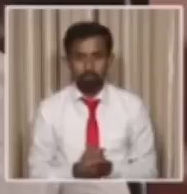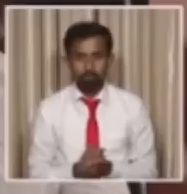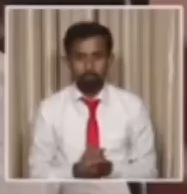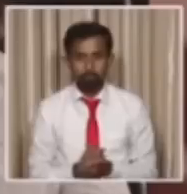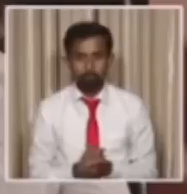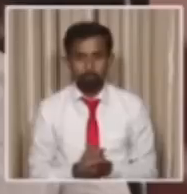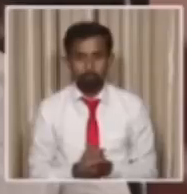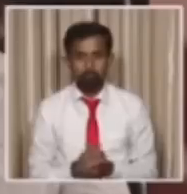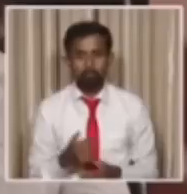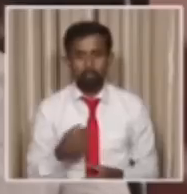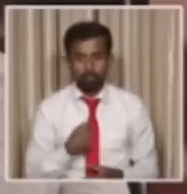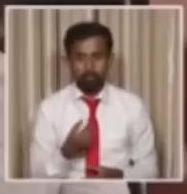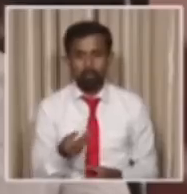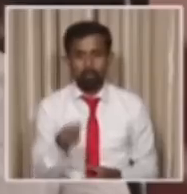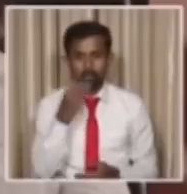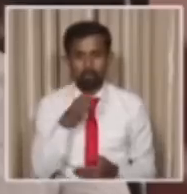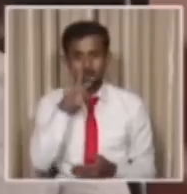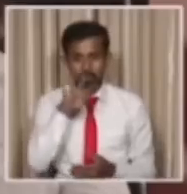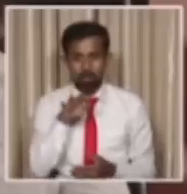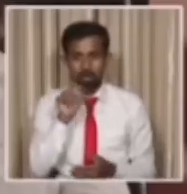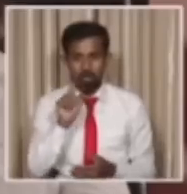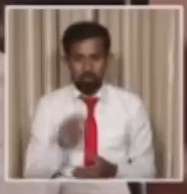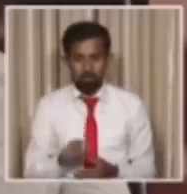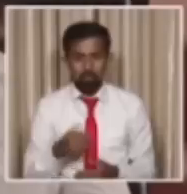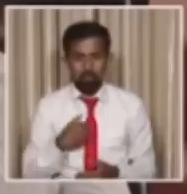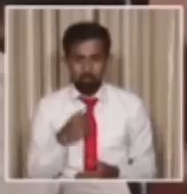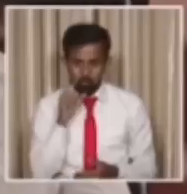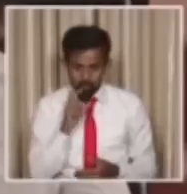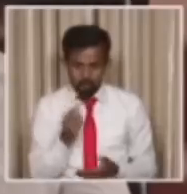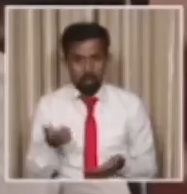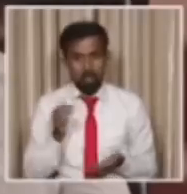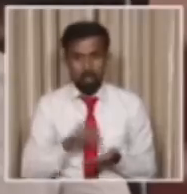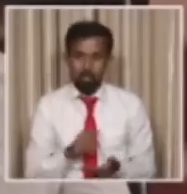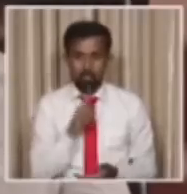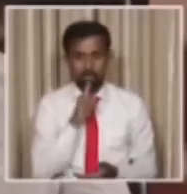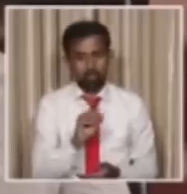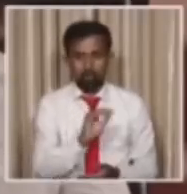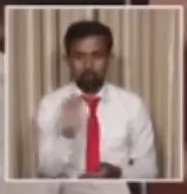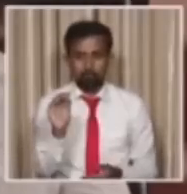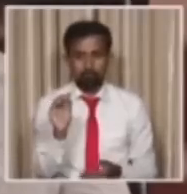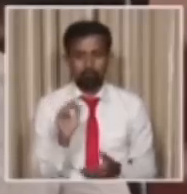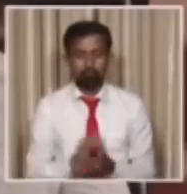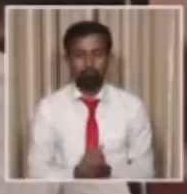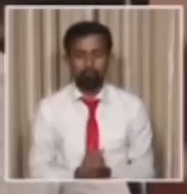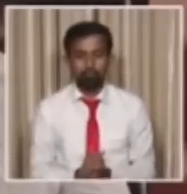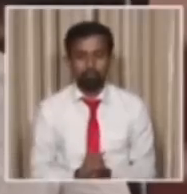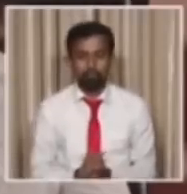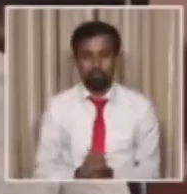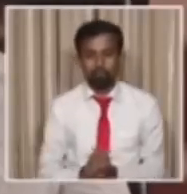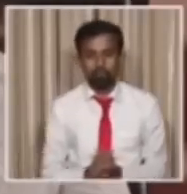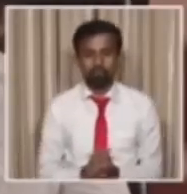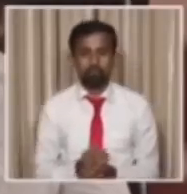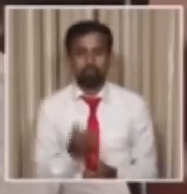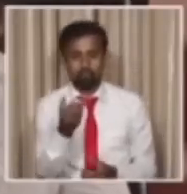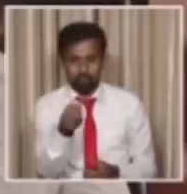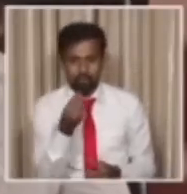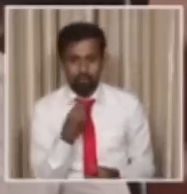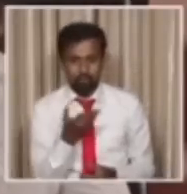හරි මට දෙන්න ලිස්ට් එක මම බලලා මම ආයි කියන්න ආයි මම බලන්න හරි ඔබතුමාට දෙන්න පුළුවන් නේ